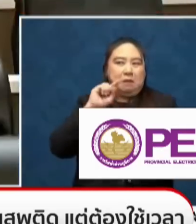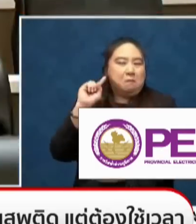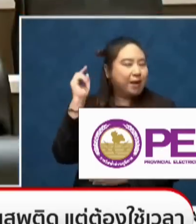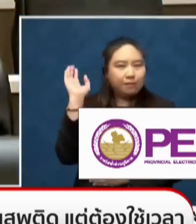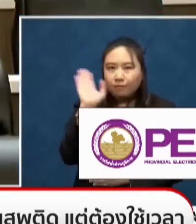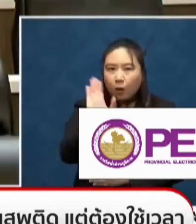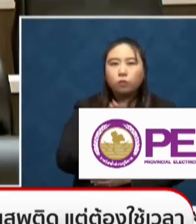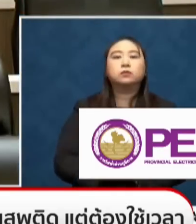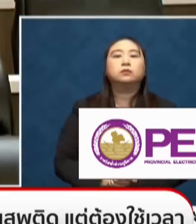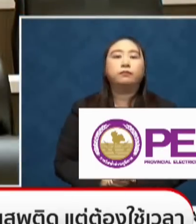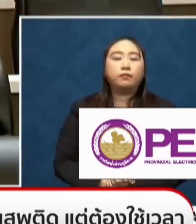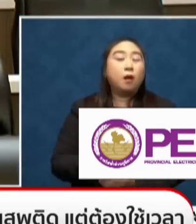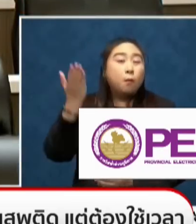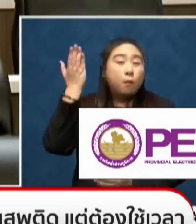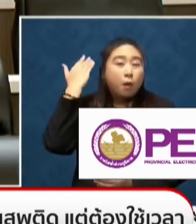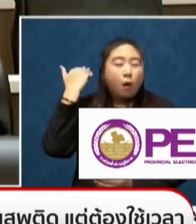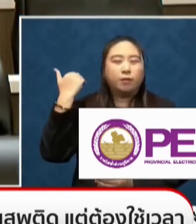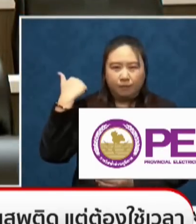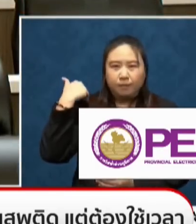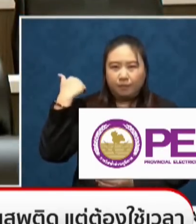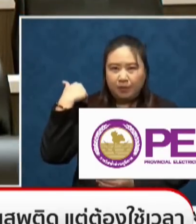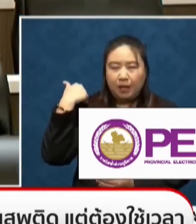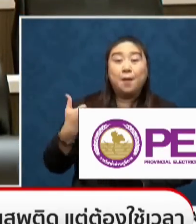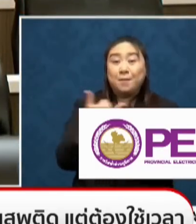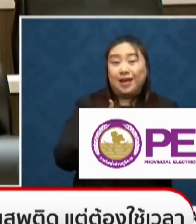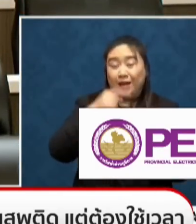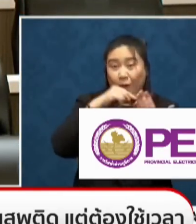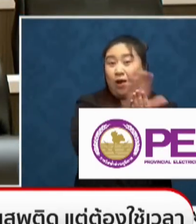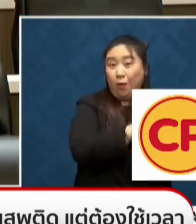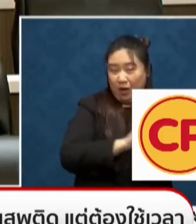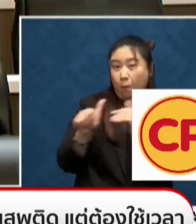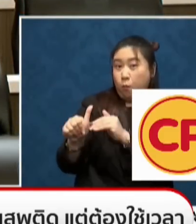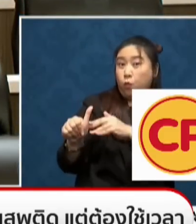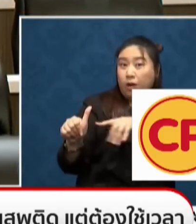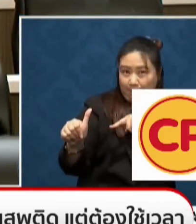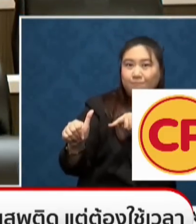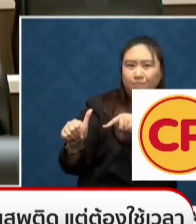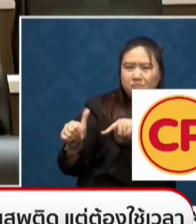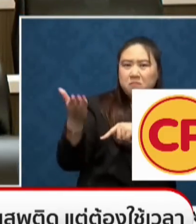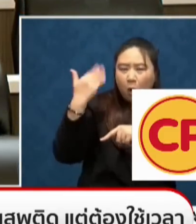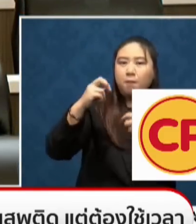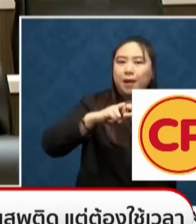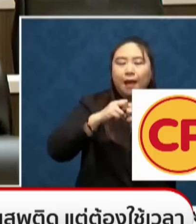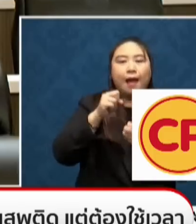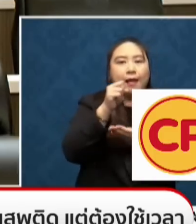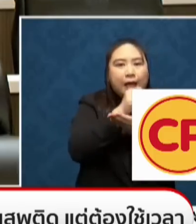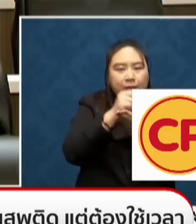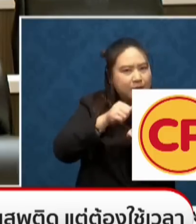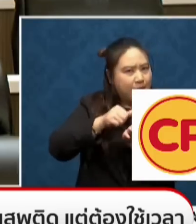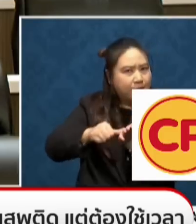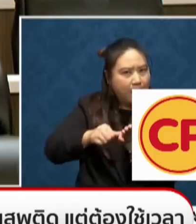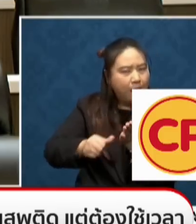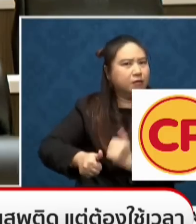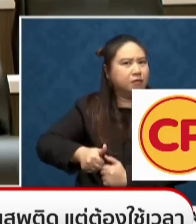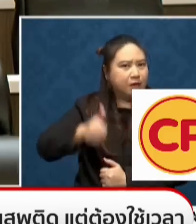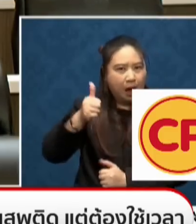ากคำแถลงนโยบายต่อการแก้ไขปัญหาเรื่องนี้เนี่ยจะใช้แนวทางในการป้องกันปราบปรามแล้วก็บำบัดก็ขอให้ดำเนินการอย่างกระ